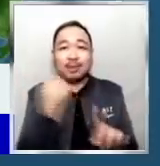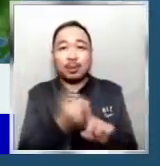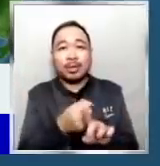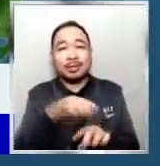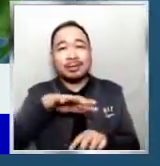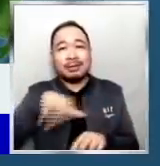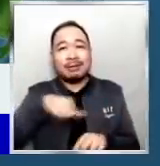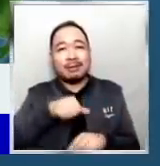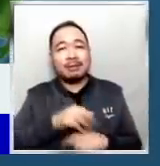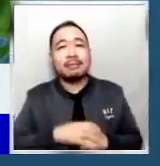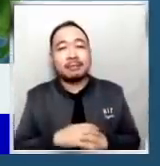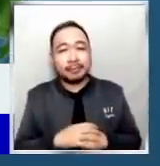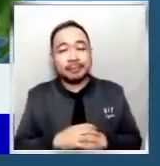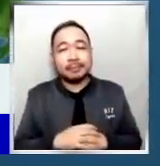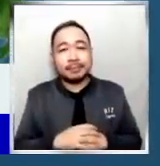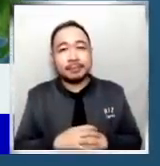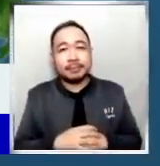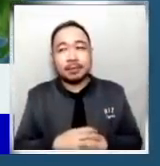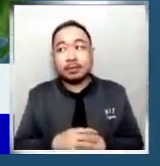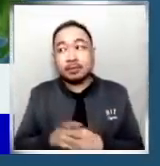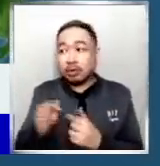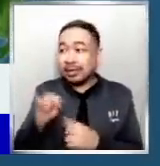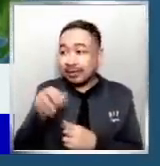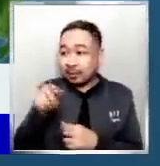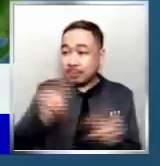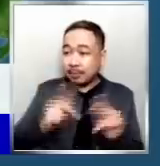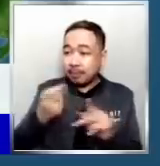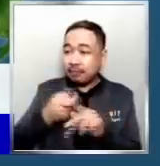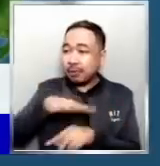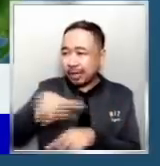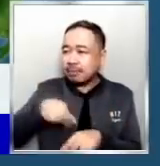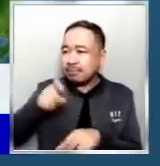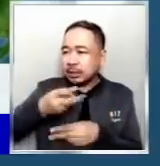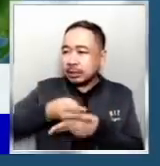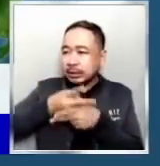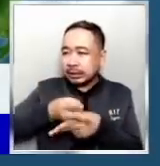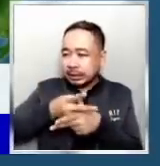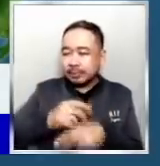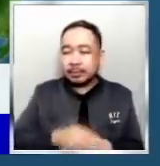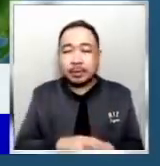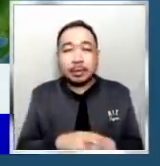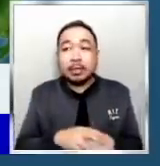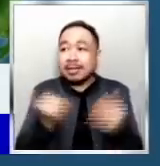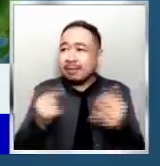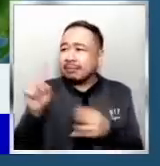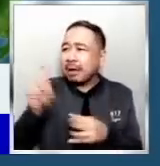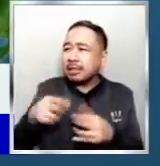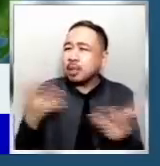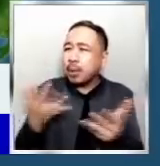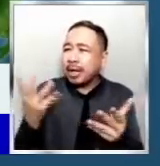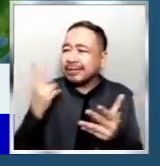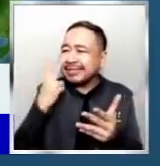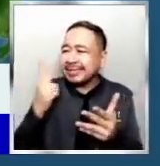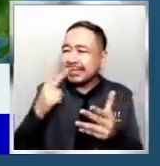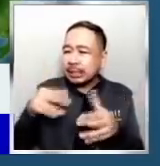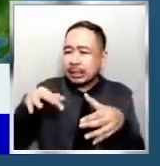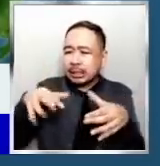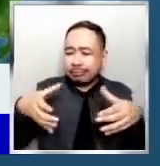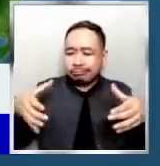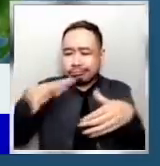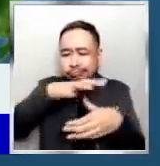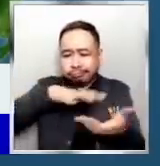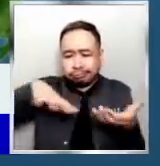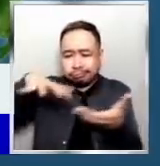Mike? So yung mga tiga Cagayan dapat mag-ingat. Okay, nasaan ngayon yung sentro o gitna ng bagyong Kiko? At gano'ng